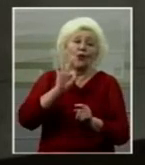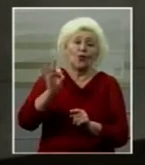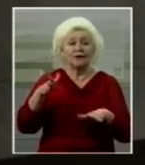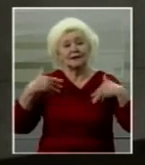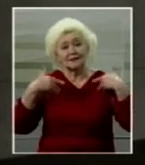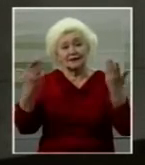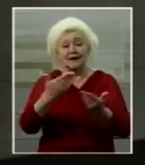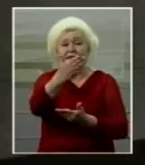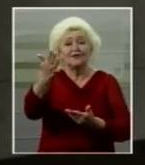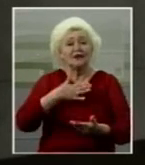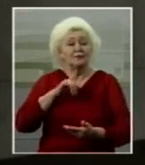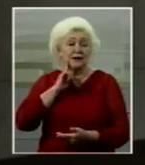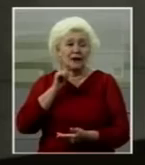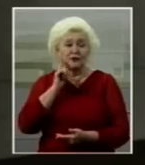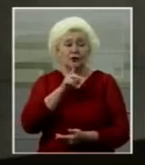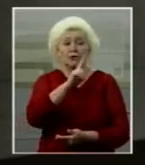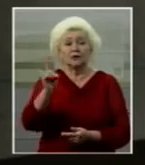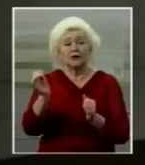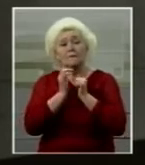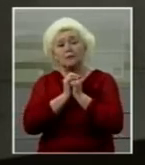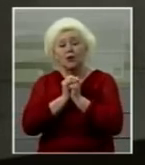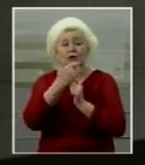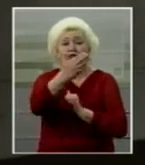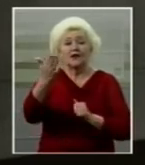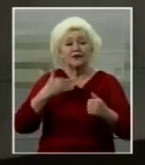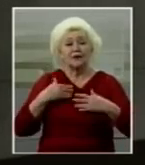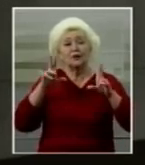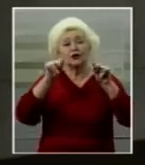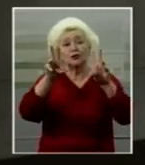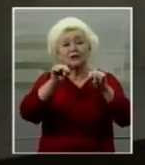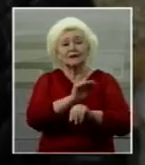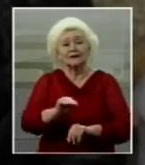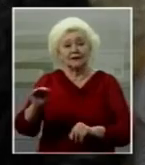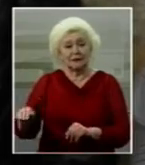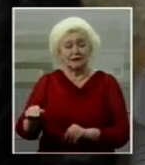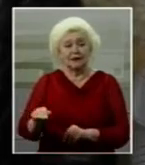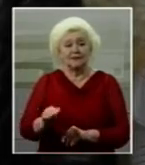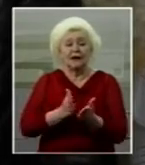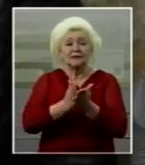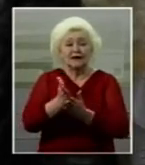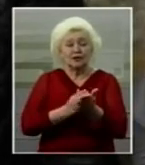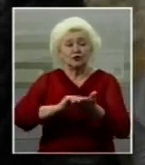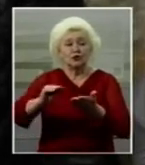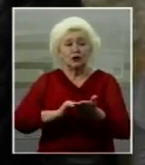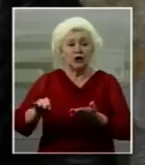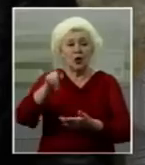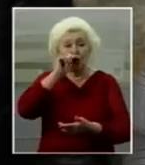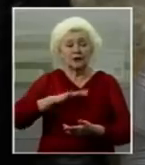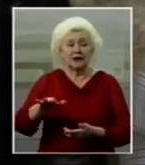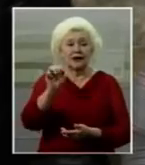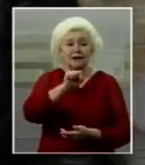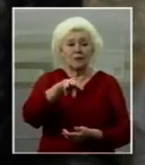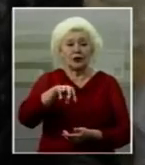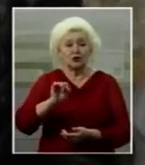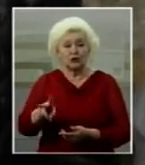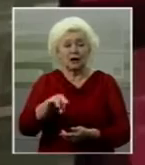здрастуйте, ви моя юність». Хтось каже: «Боже, ви моє щасливе дитинство». Заслужений журналіст України Анатолій Марущак